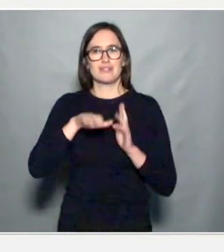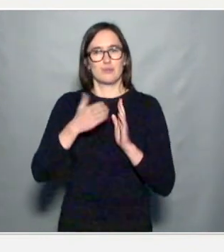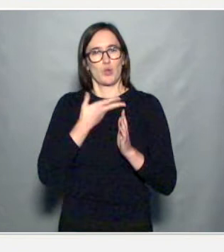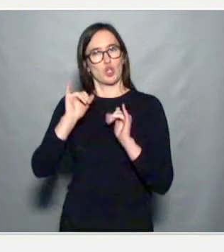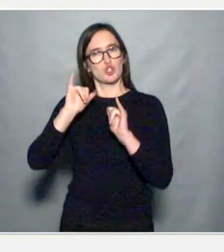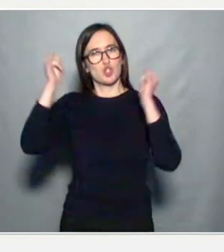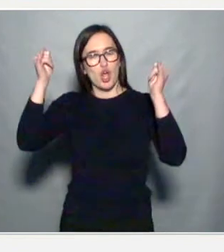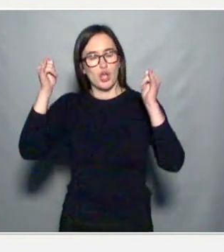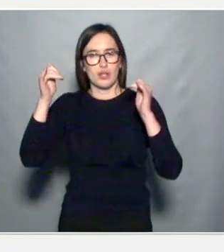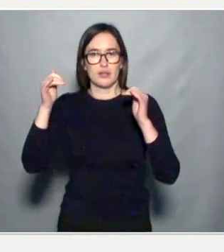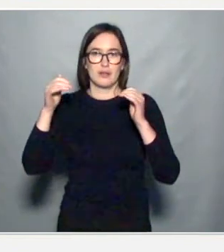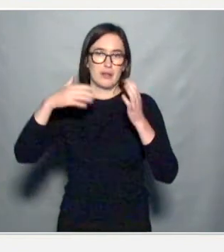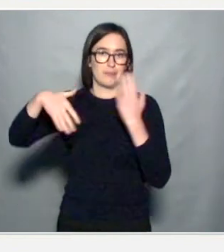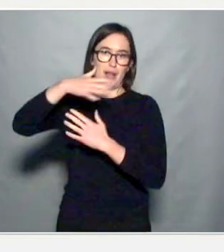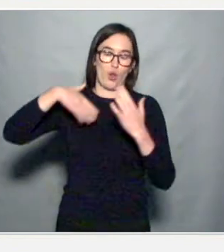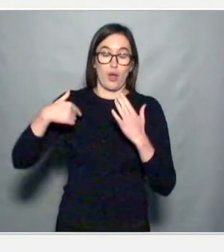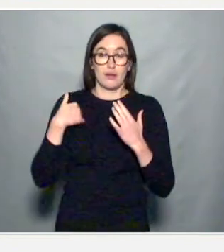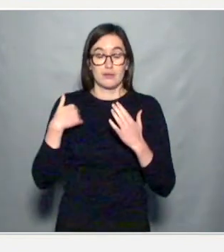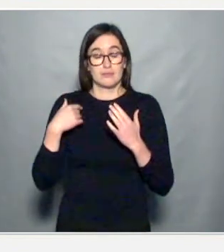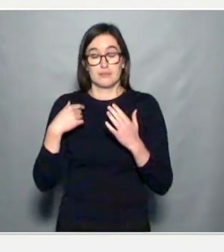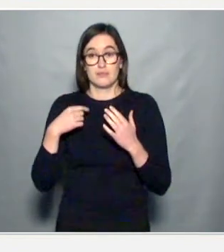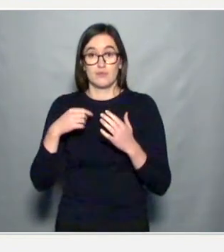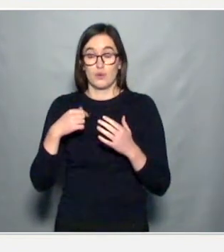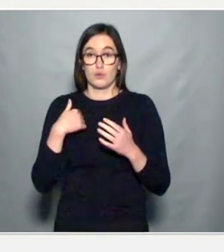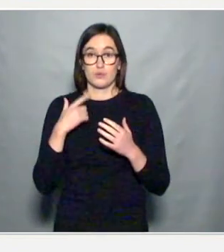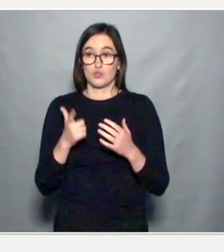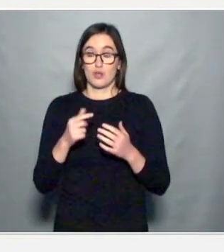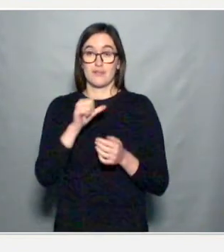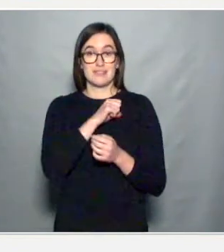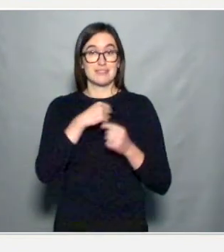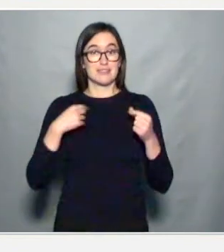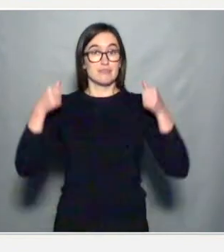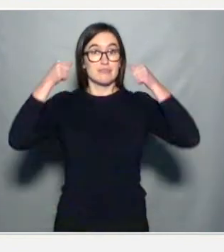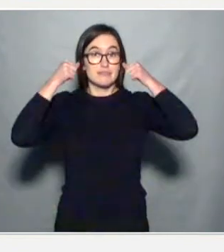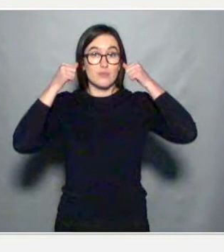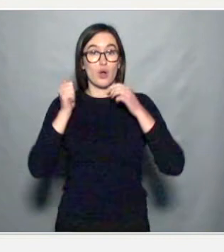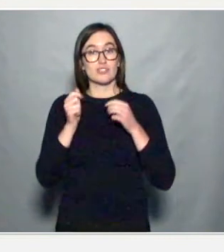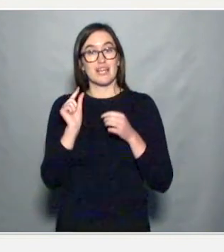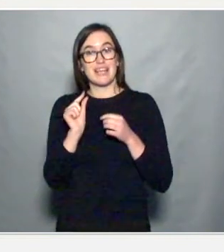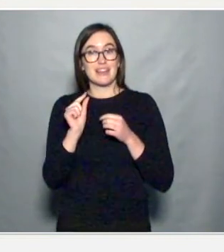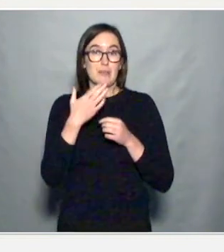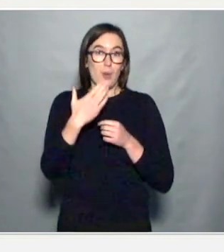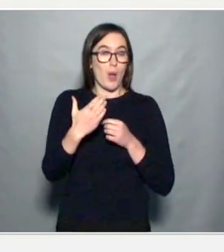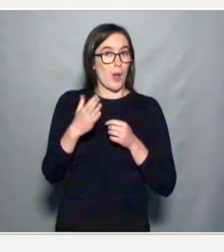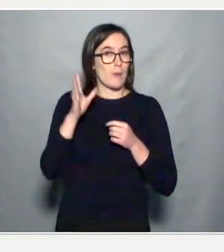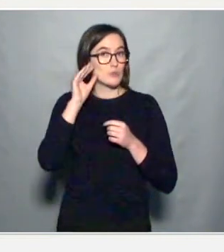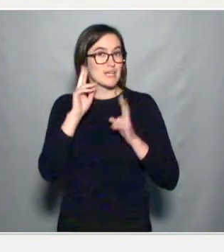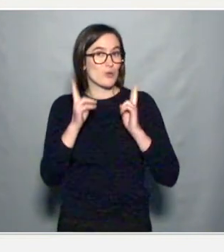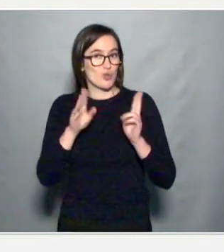Av den enkla anledningen att när jag har dem i och kanske lite bra musik på hyfsat hög